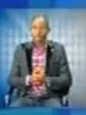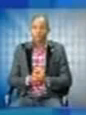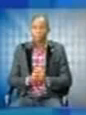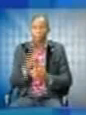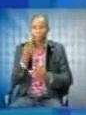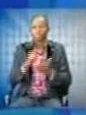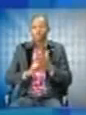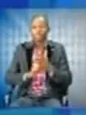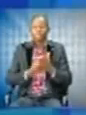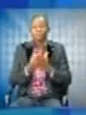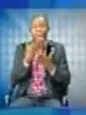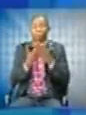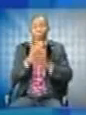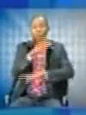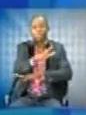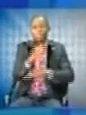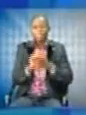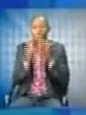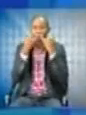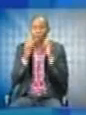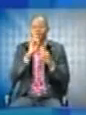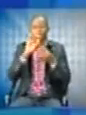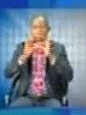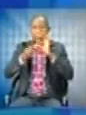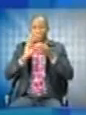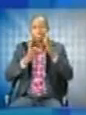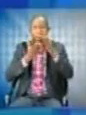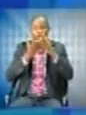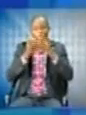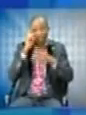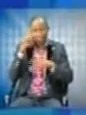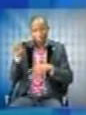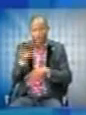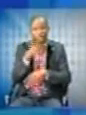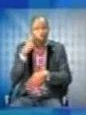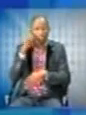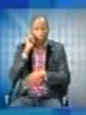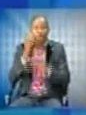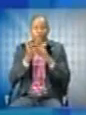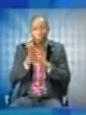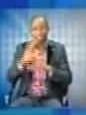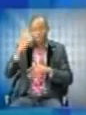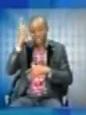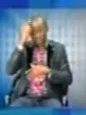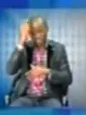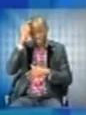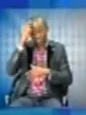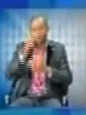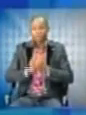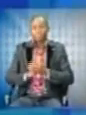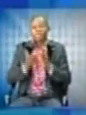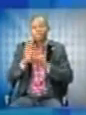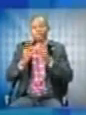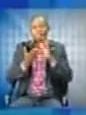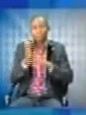Une fois de plus, bonsoir. Cette édition du journal est interprétée pour vous en langage de Sourmoué par Rigen Kanyemba.